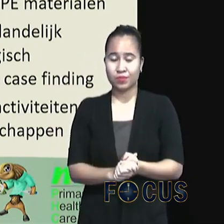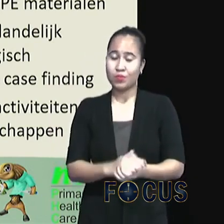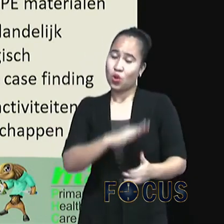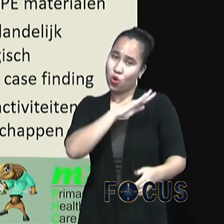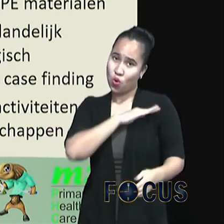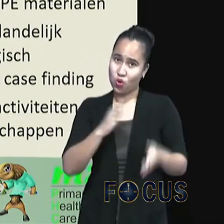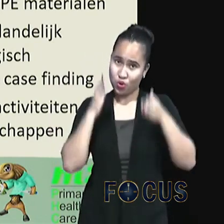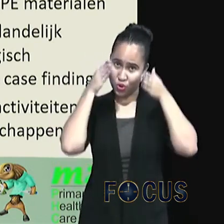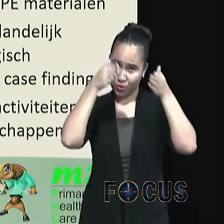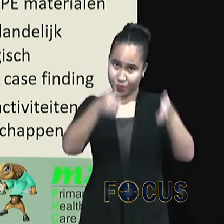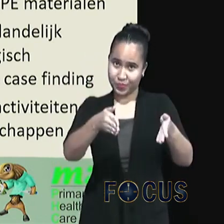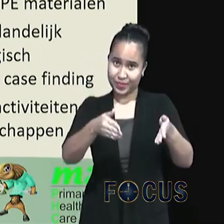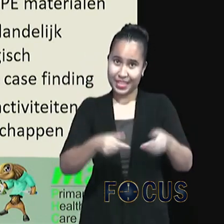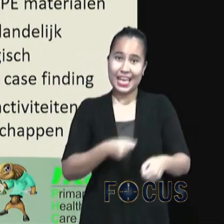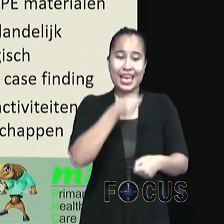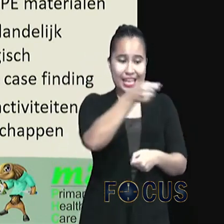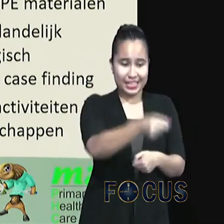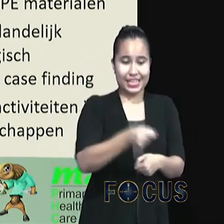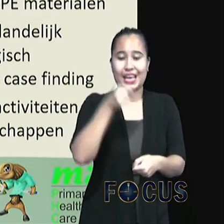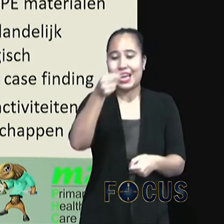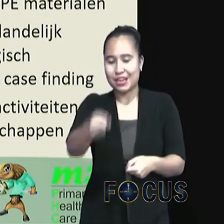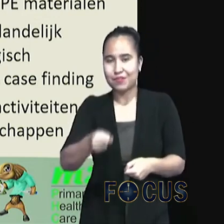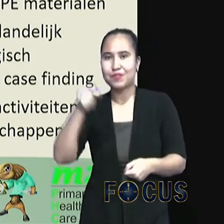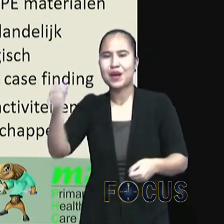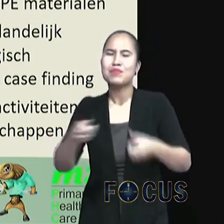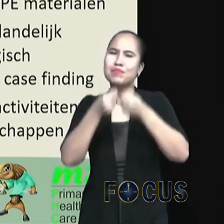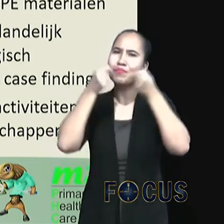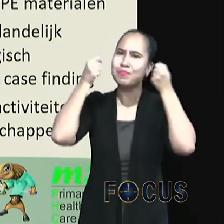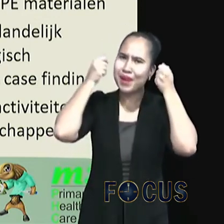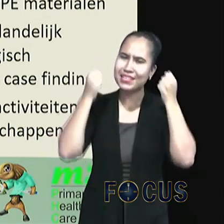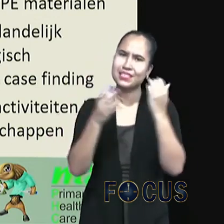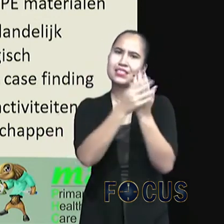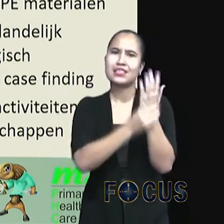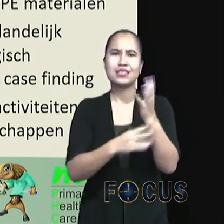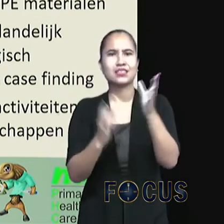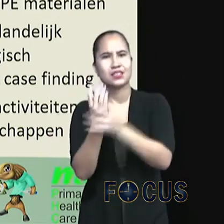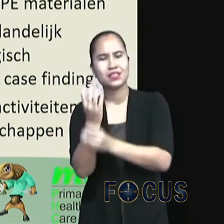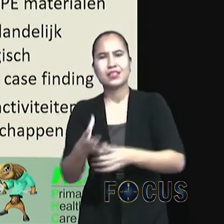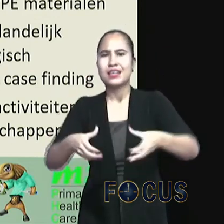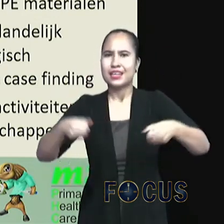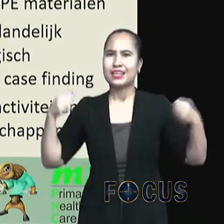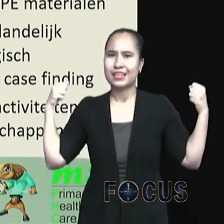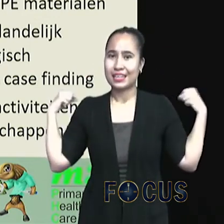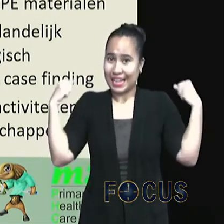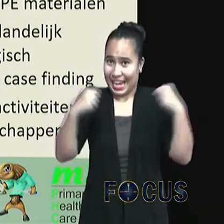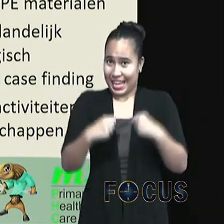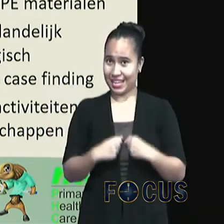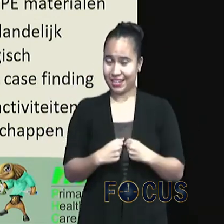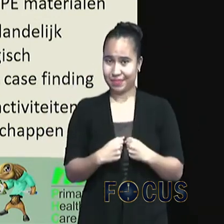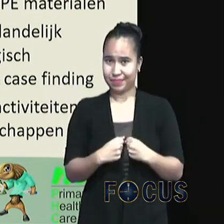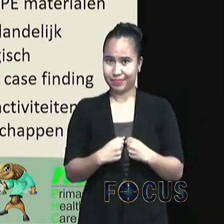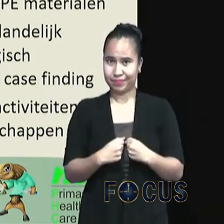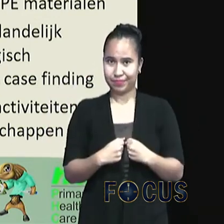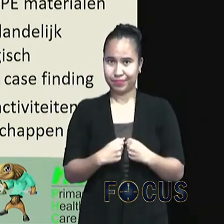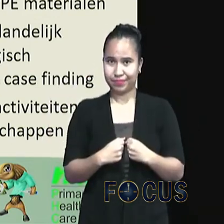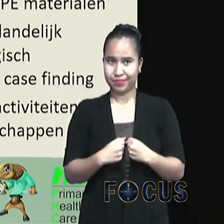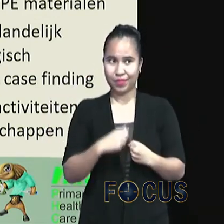het distribueren van PPE's naar de verschillende polyklinieken van ons. Wij